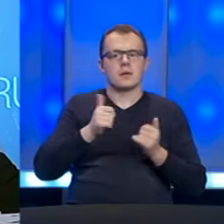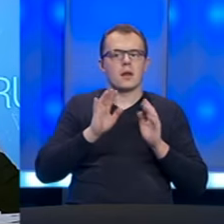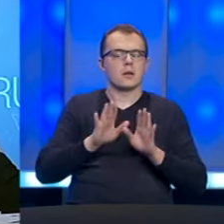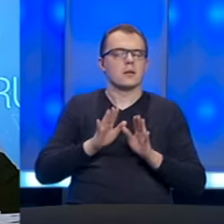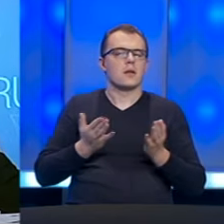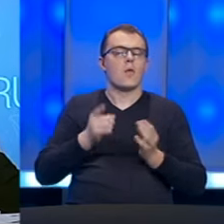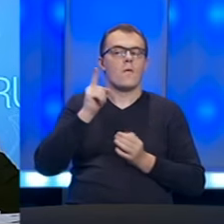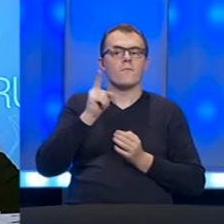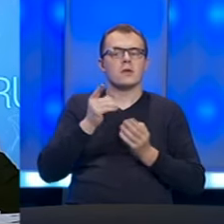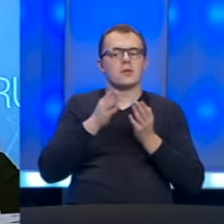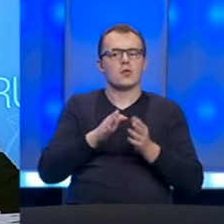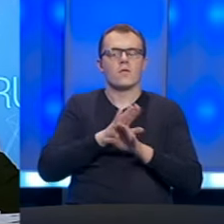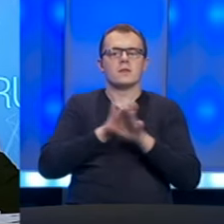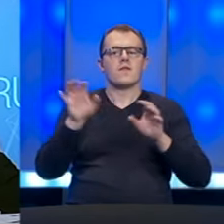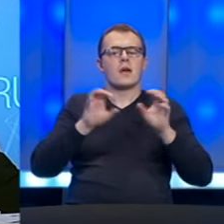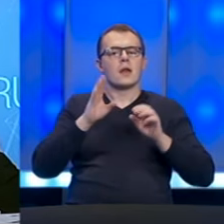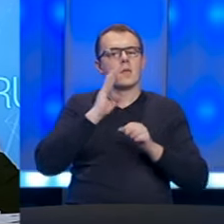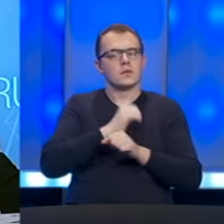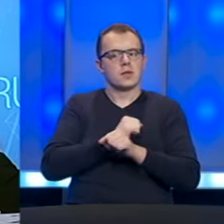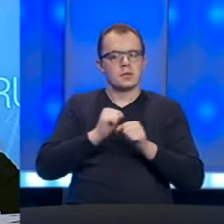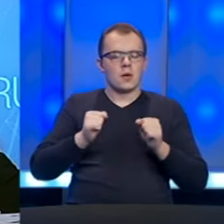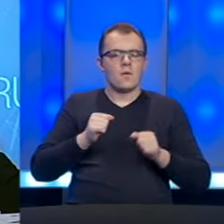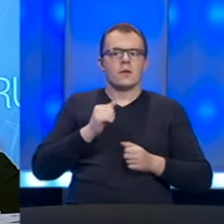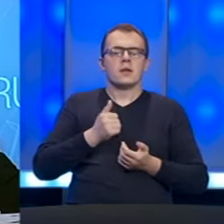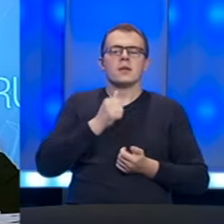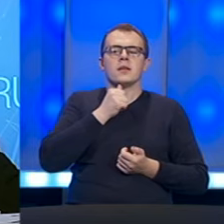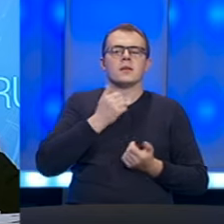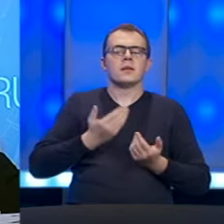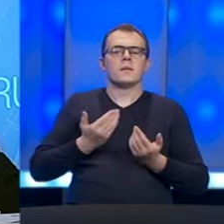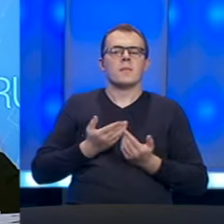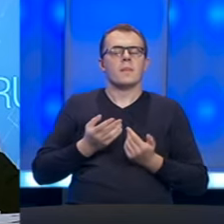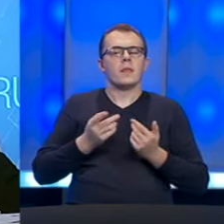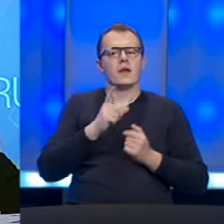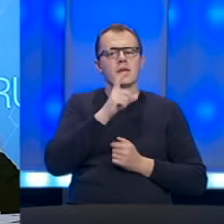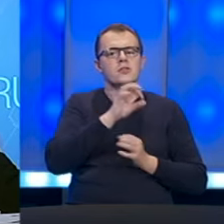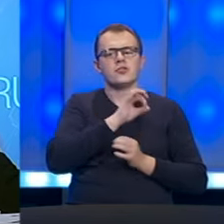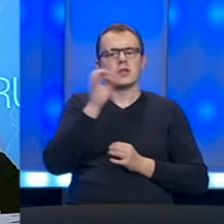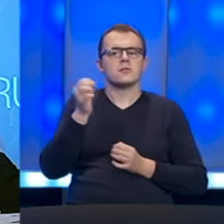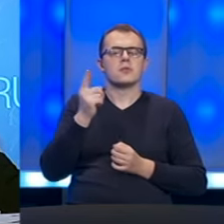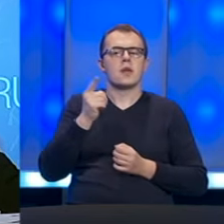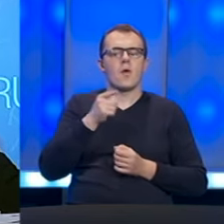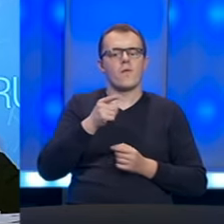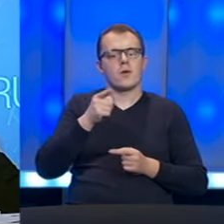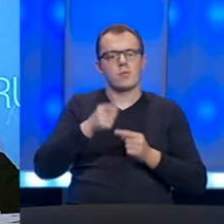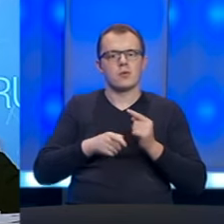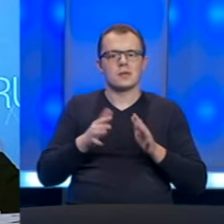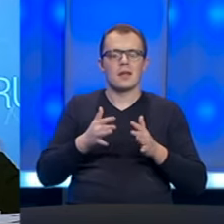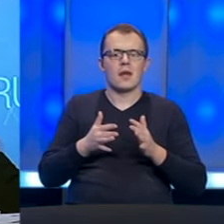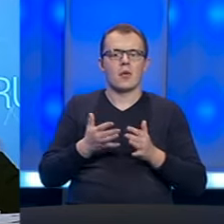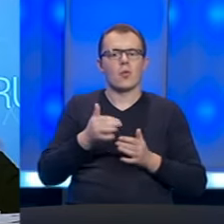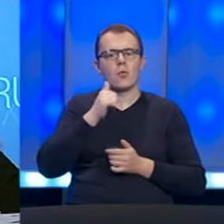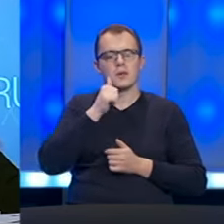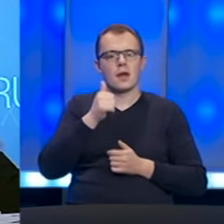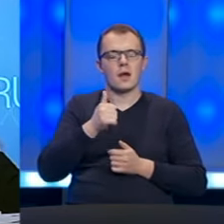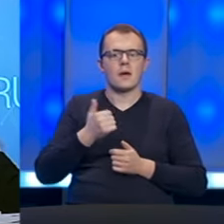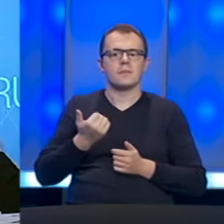Vi ste tu za sve radnike u Bosni i Hercegovini i vrlo često ste ih, pogotovo ovih posljednjih nekoliko